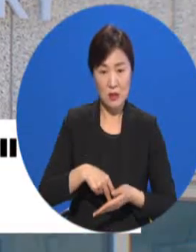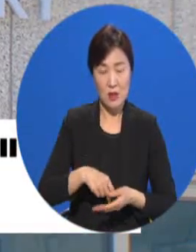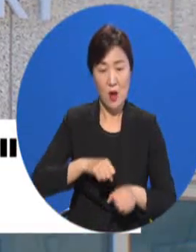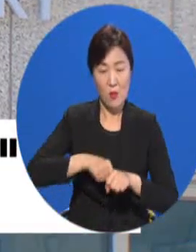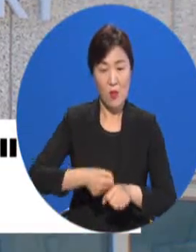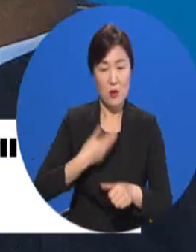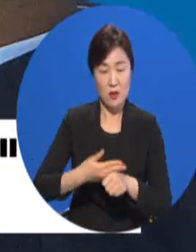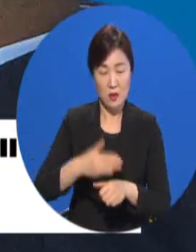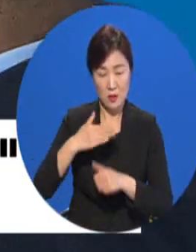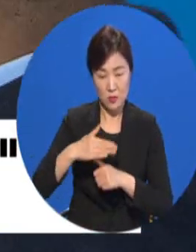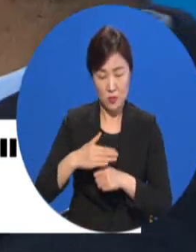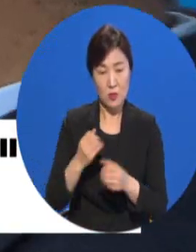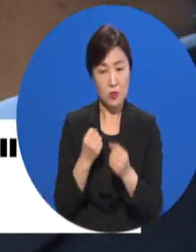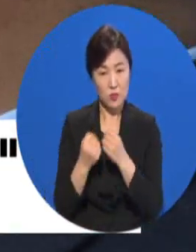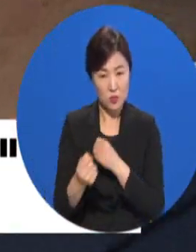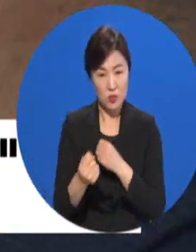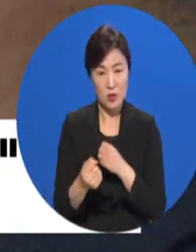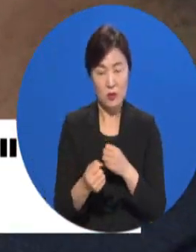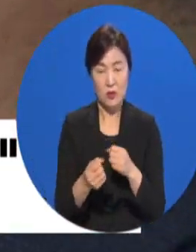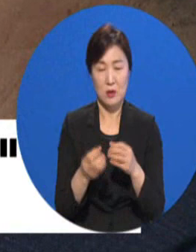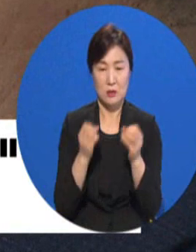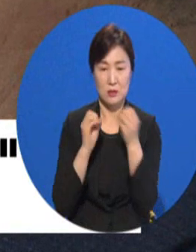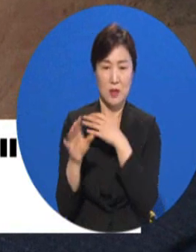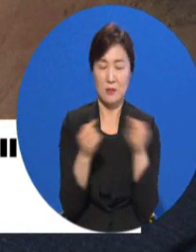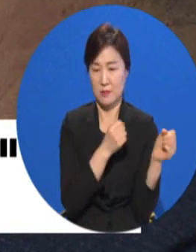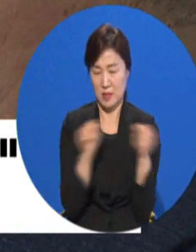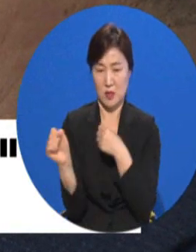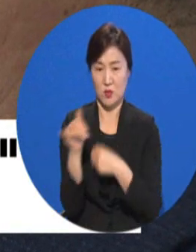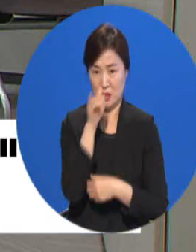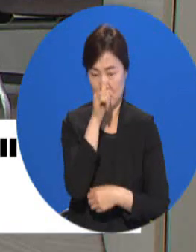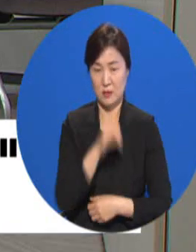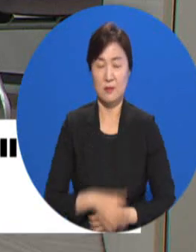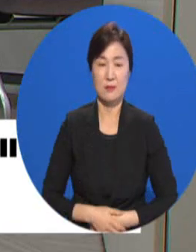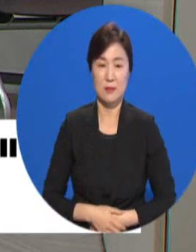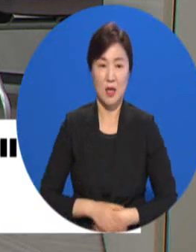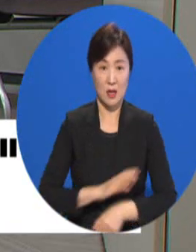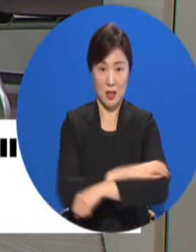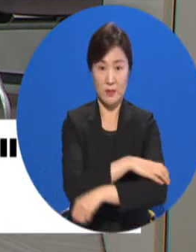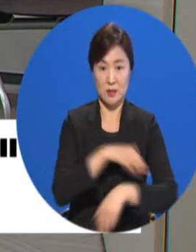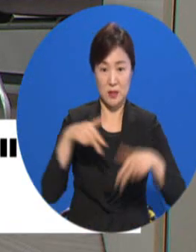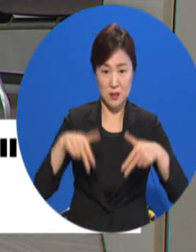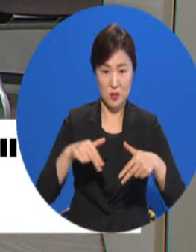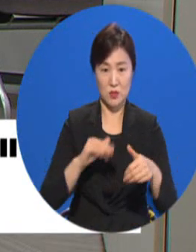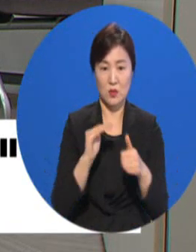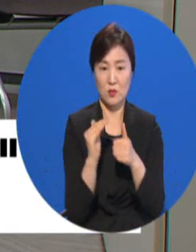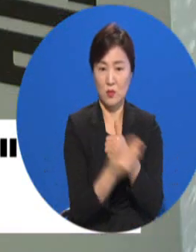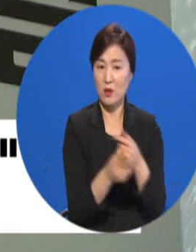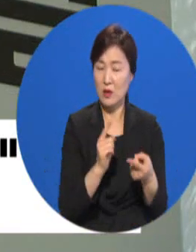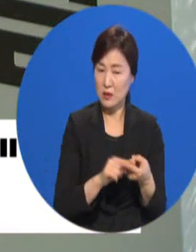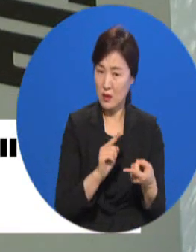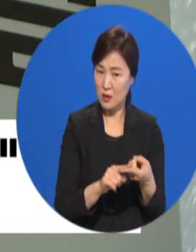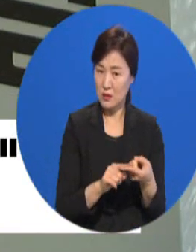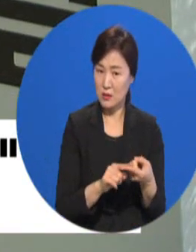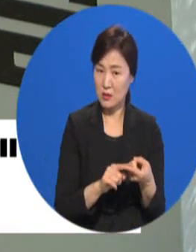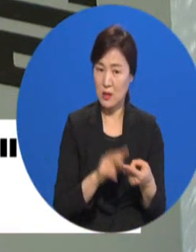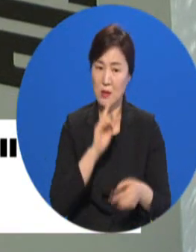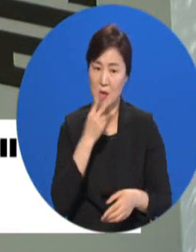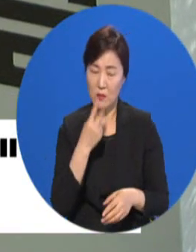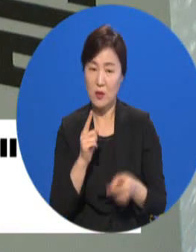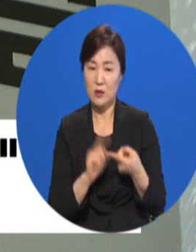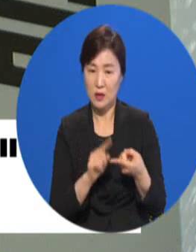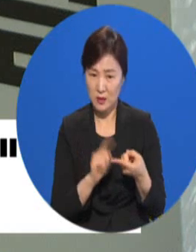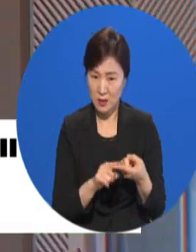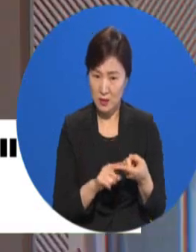요구하는 지역사회 각계의 여론에 즉답을 피하고 있고 갑질 직원을 두둔하고 있다는 논란과 말 바꾸기 등에